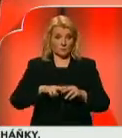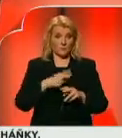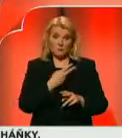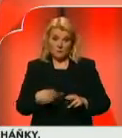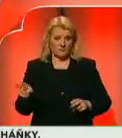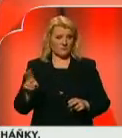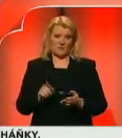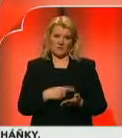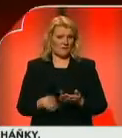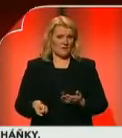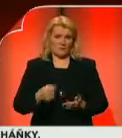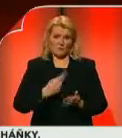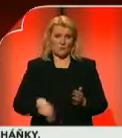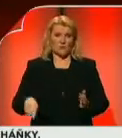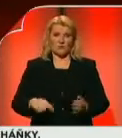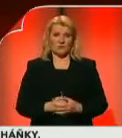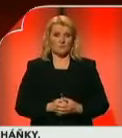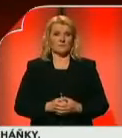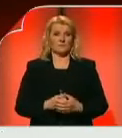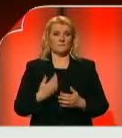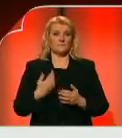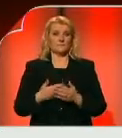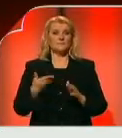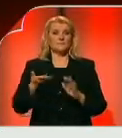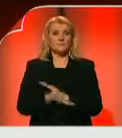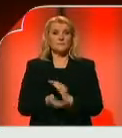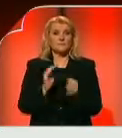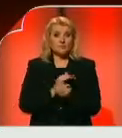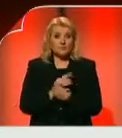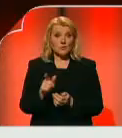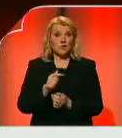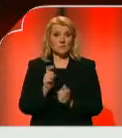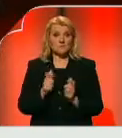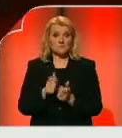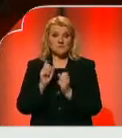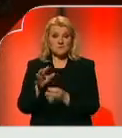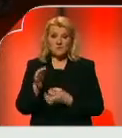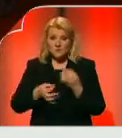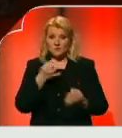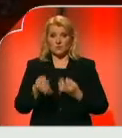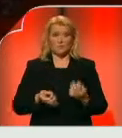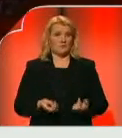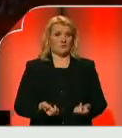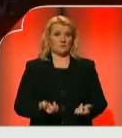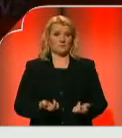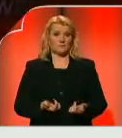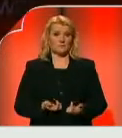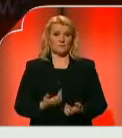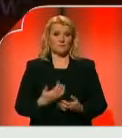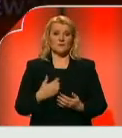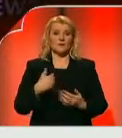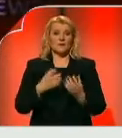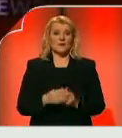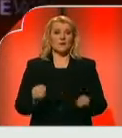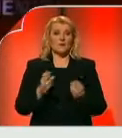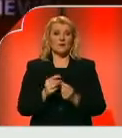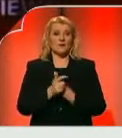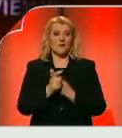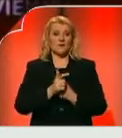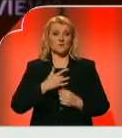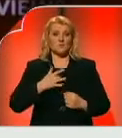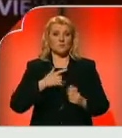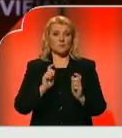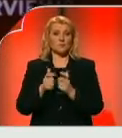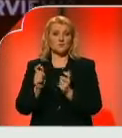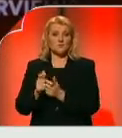IT zakázek tak byl v pořádku. Ptala, a pan náměstek Šiška je stíhaný. Já jsem teď komentoval to obvinění 12 lidí, k tomu já